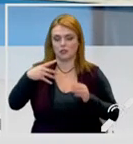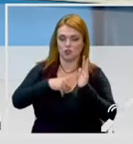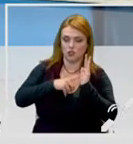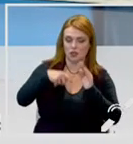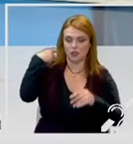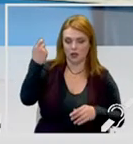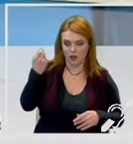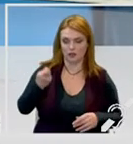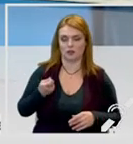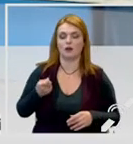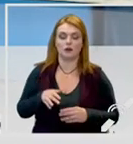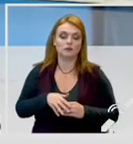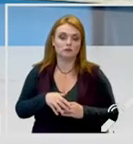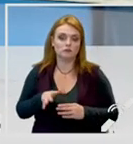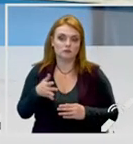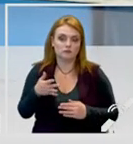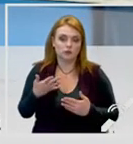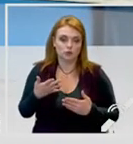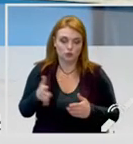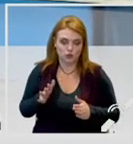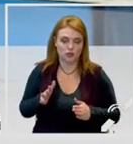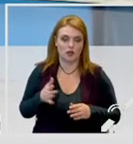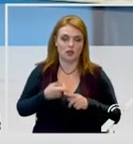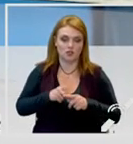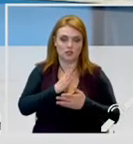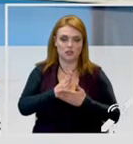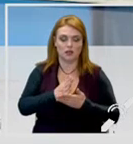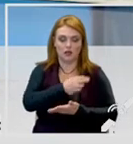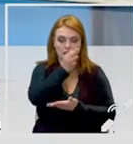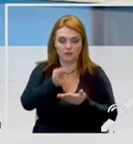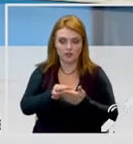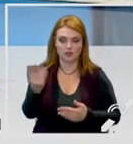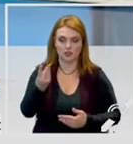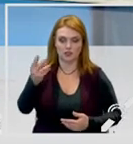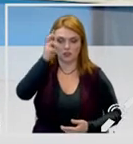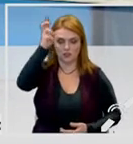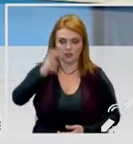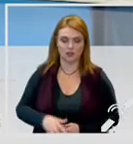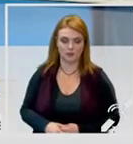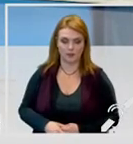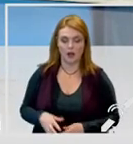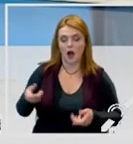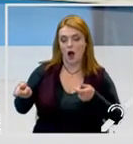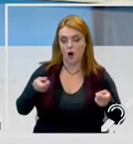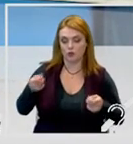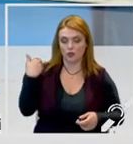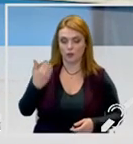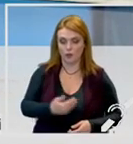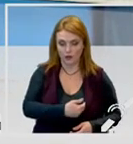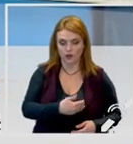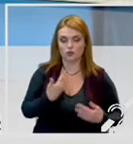acum e responsabilitatea comună a celor două state românești. Cu 2 ani în urmă, autoritățile de la București au reabilitat